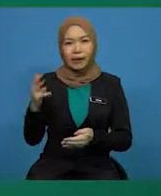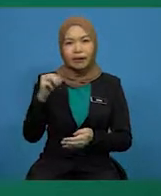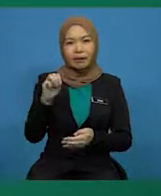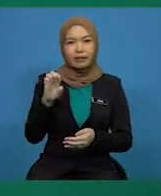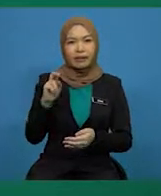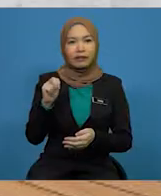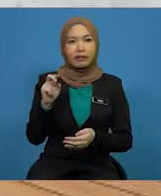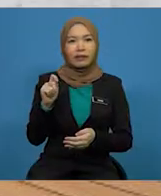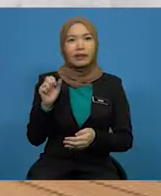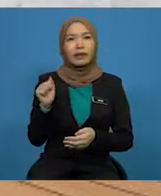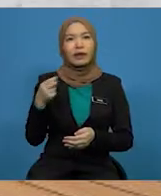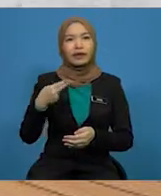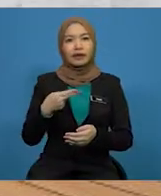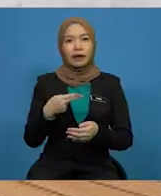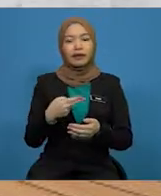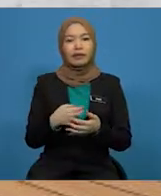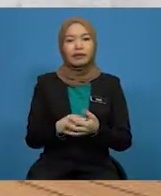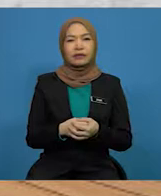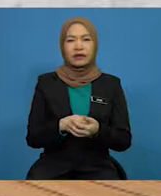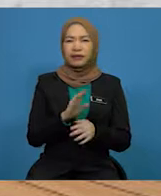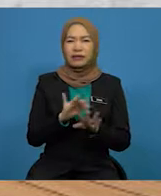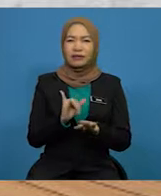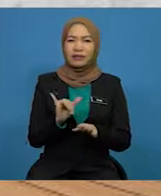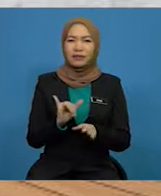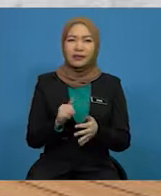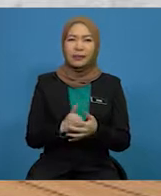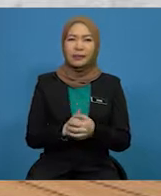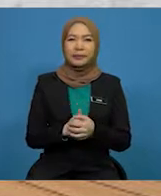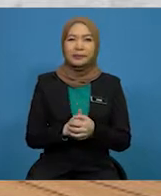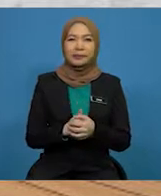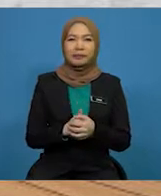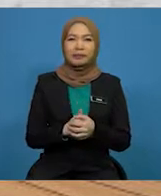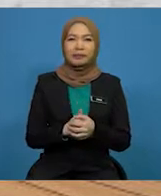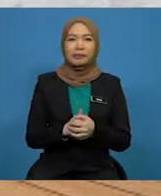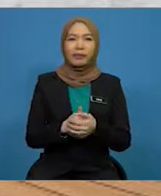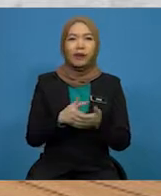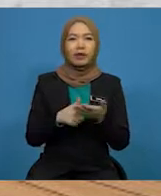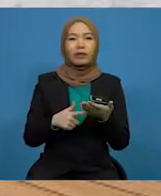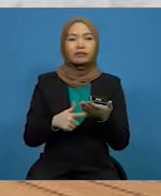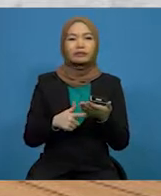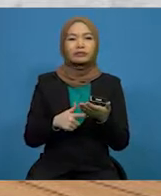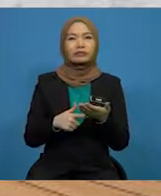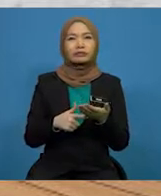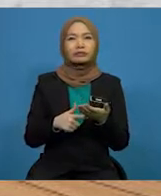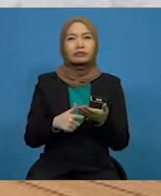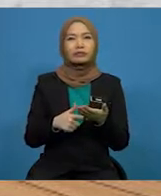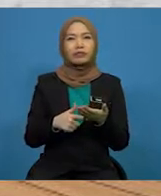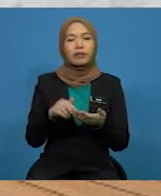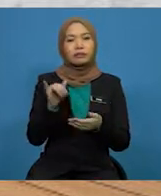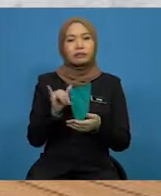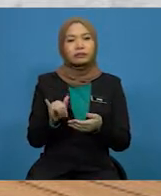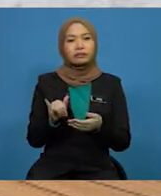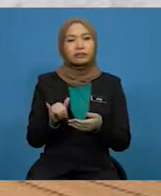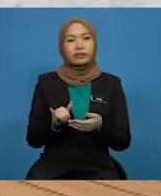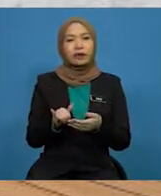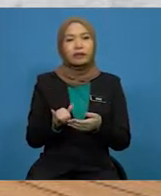getah. Lanjutan daripada itu, kita membincangkan pula apakah faktor yang mempengaruhi permintaan